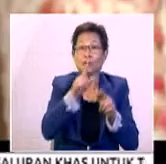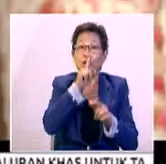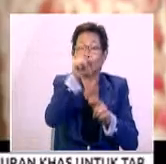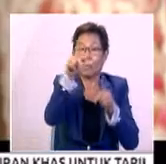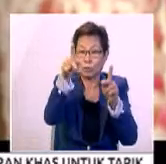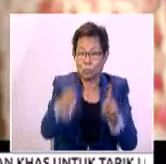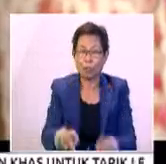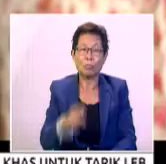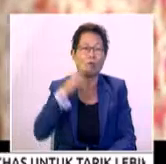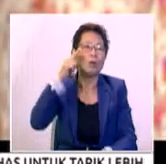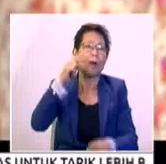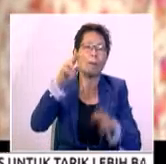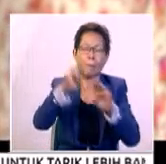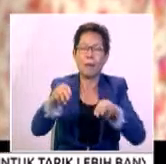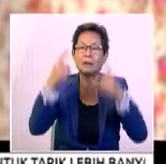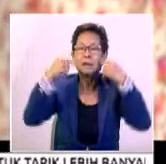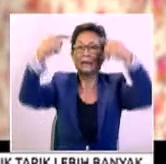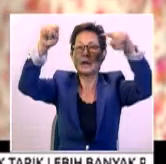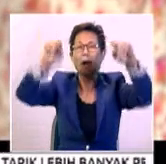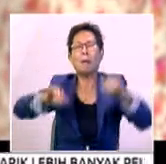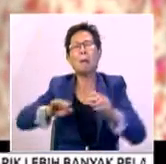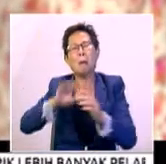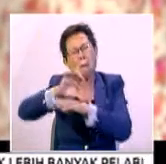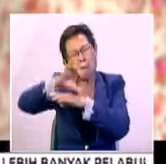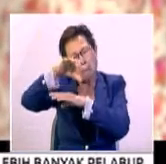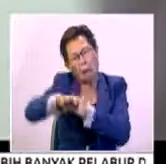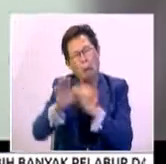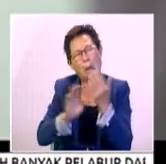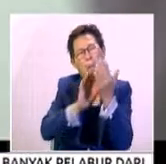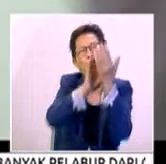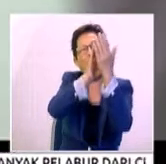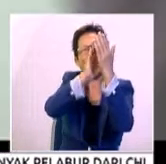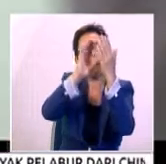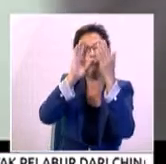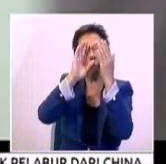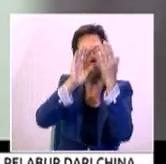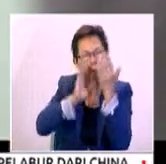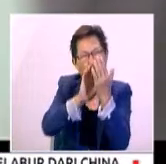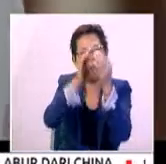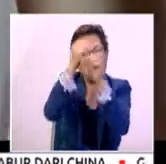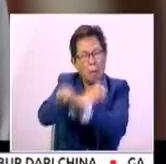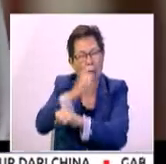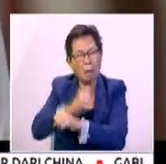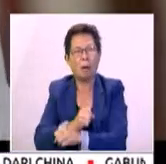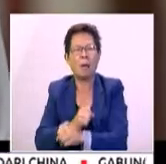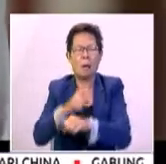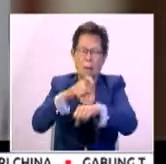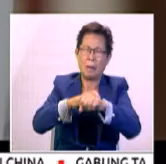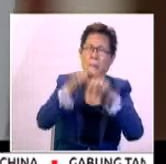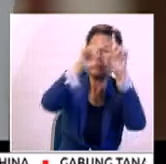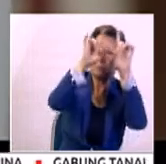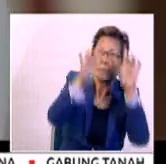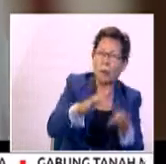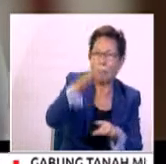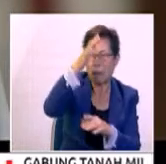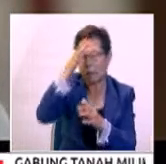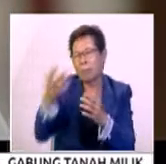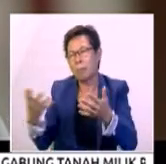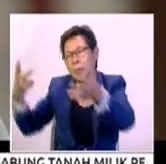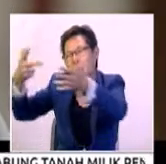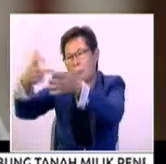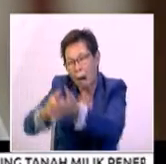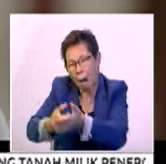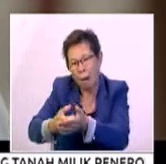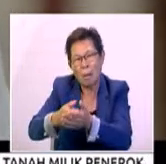pelajar cemerlang yang terpaksa mengharungi pelbagai dugaan. Di saat menghampiri ambang peperiksaan, ayahnya ditimpa